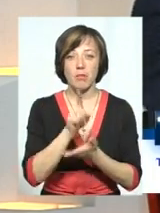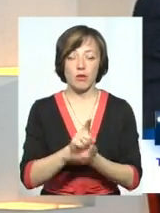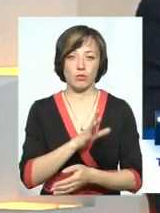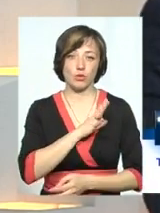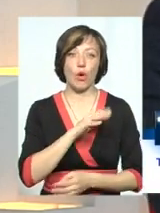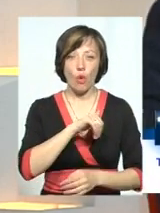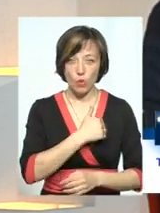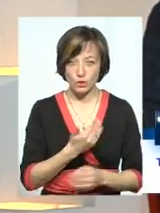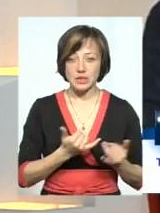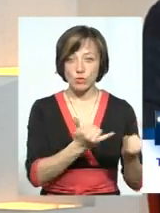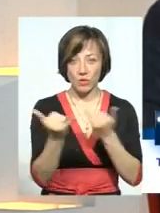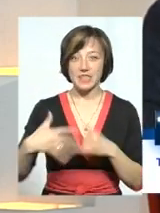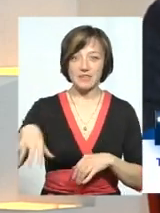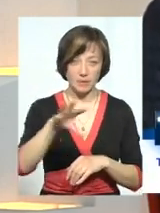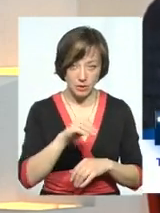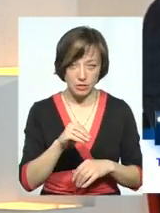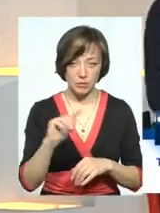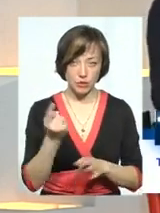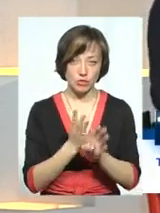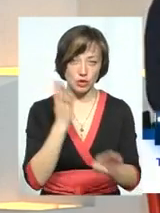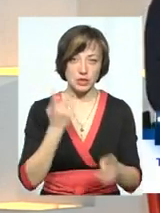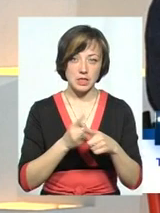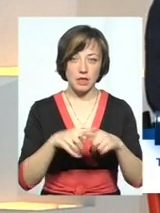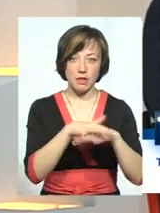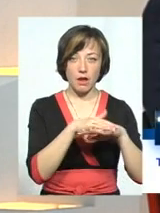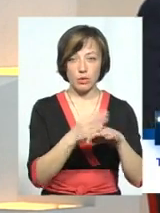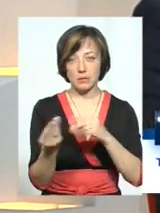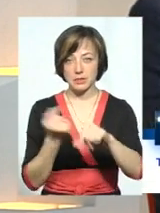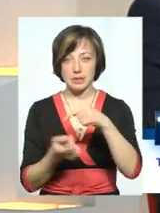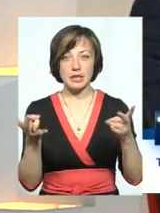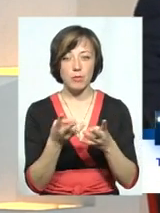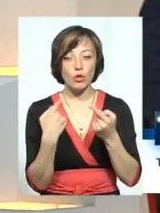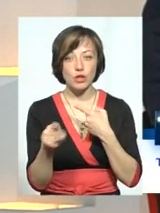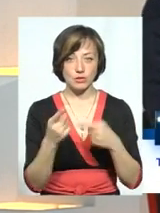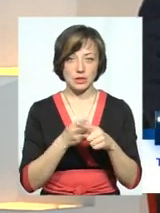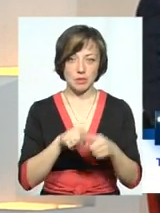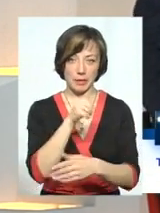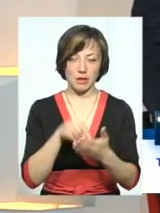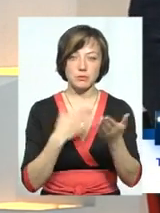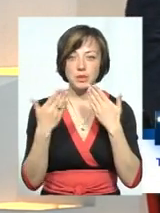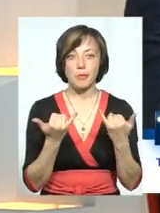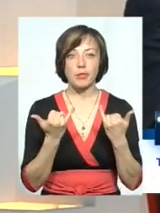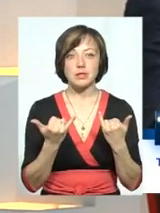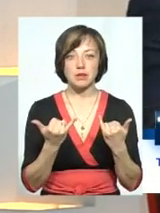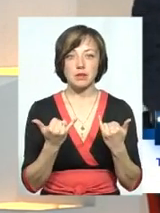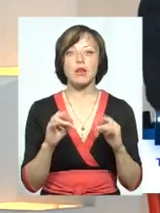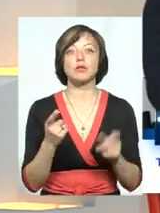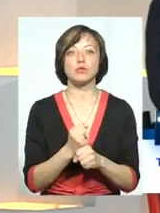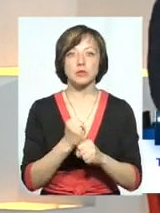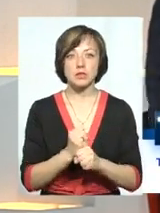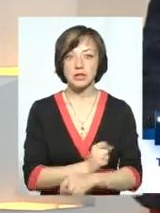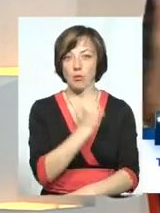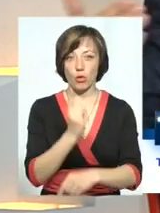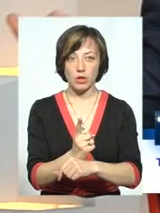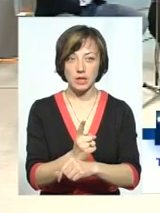ми хочемо задовольнити усіх, правильно? В першу чергу це наш народ і наш бізнес, то треба було трошки по-іншому до цього питання підійти. А ми зараз провокували як? Ми